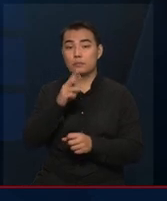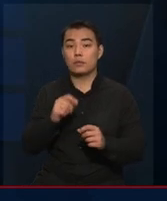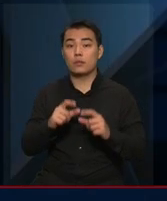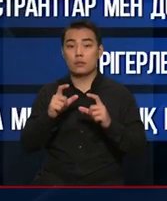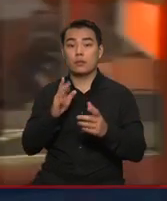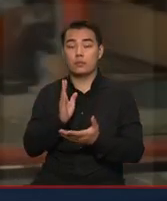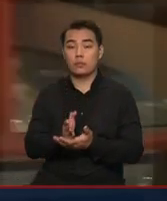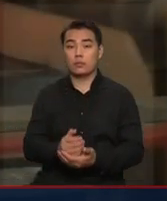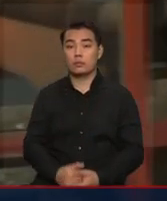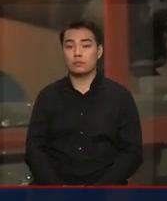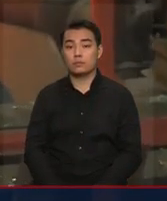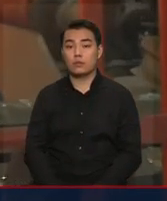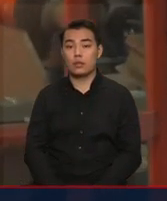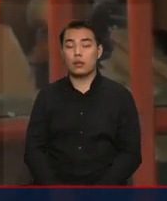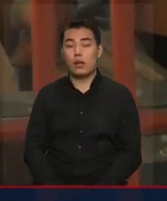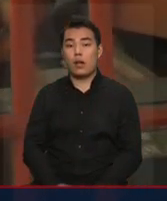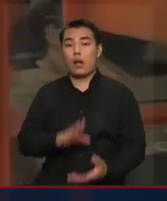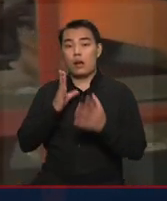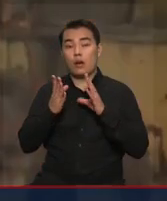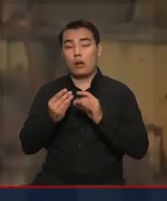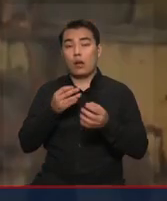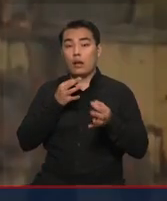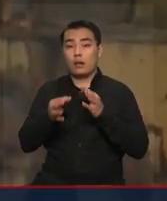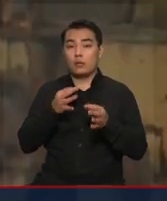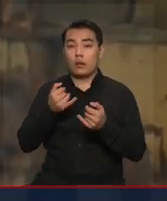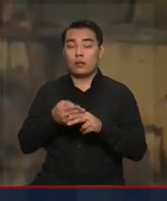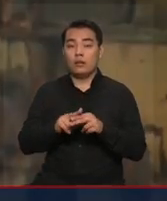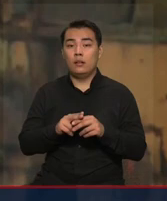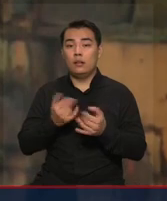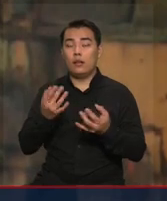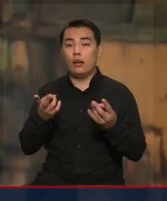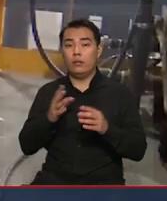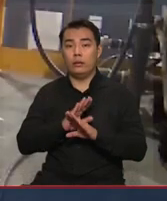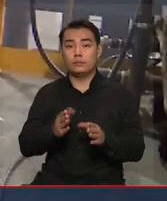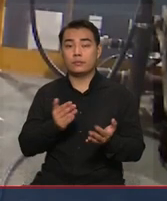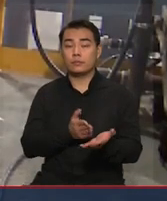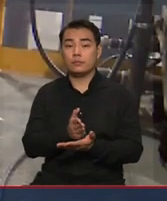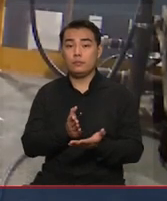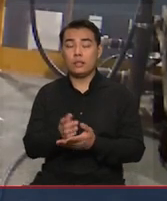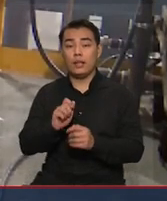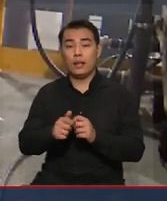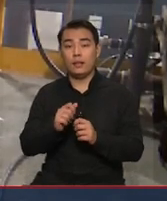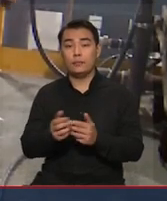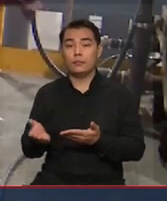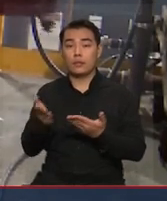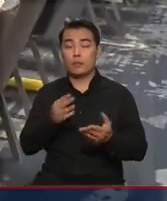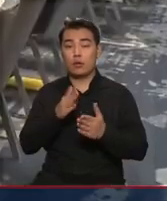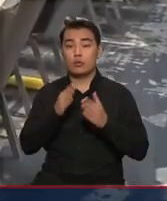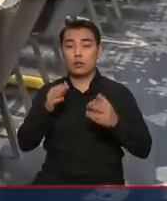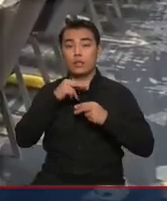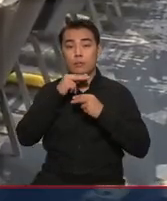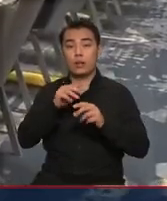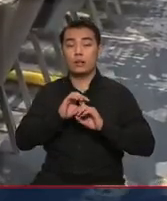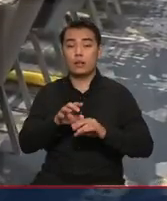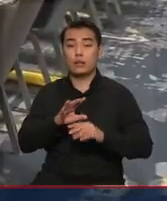отыр. Сұхбатта президенттің өңдеу өнеркәсібі мен шикізаттық емес секторларға инвесторлар тартуға ерекше мән берілетіні де